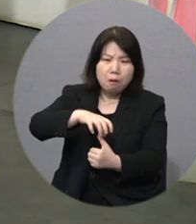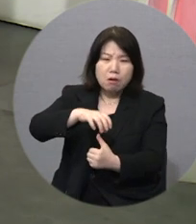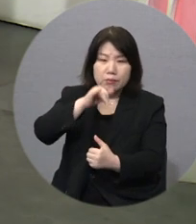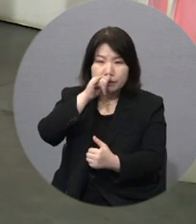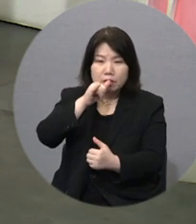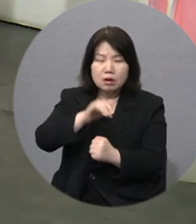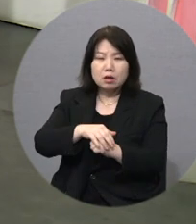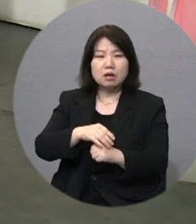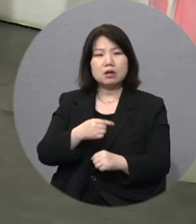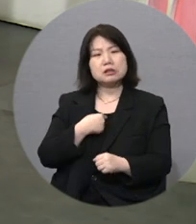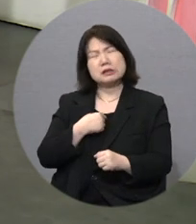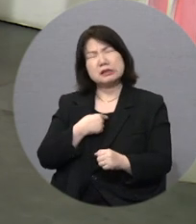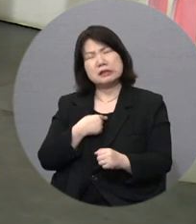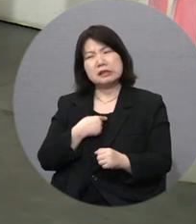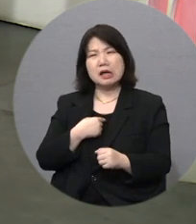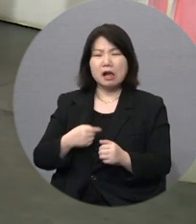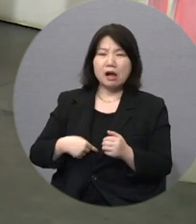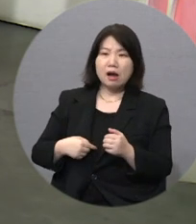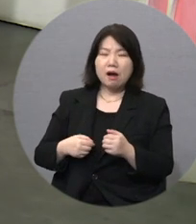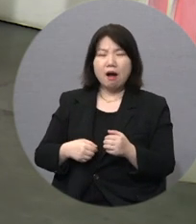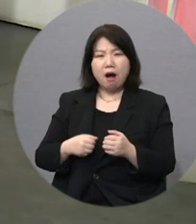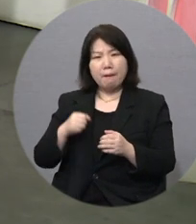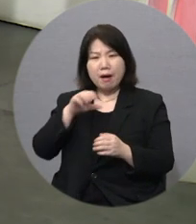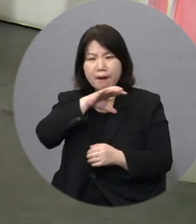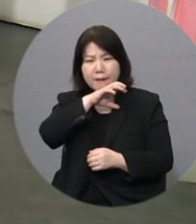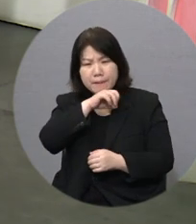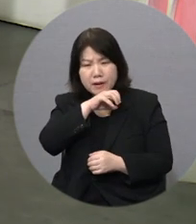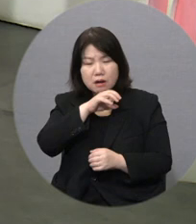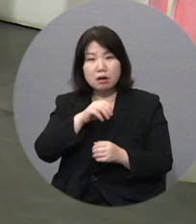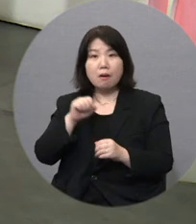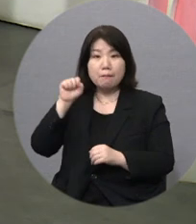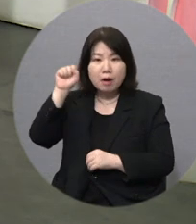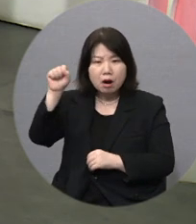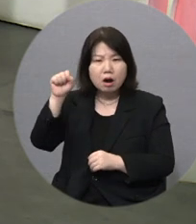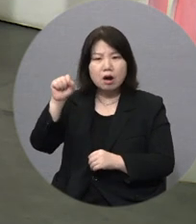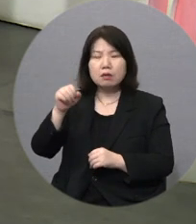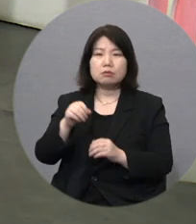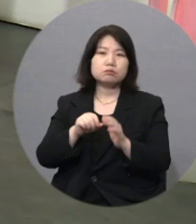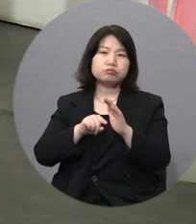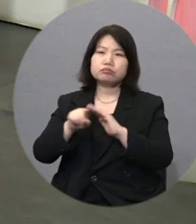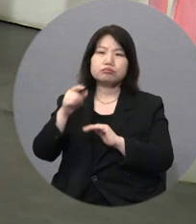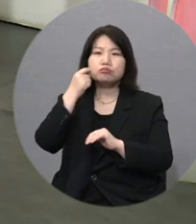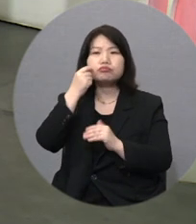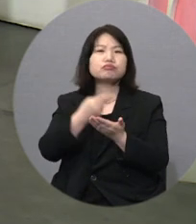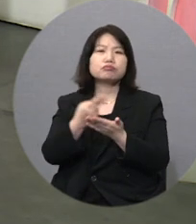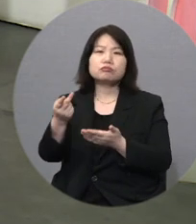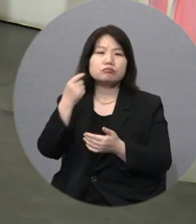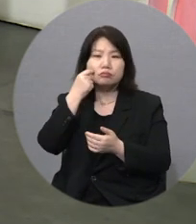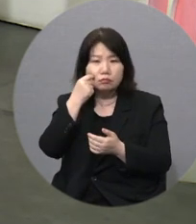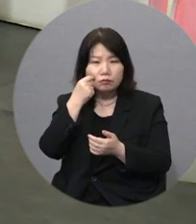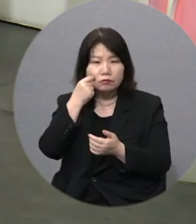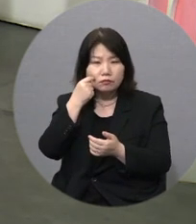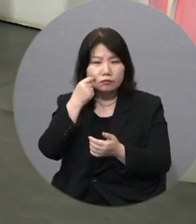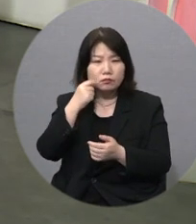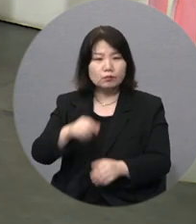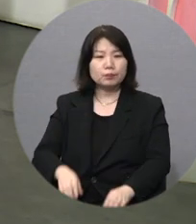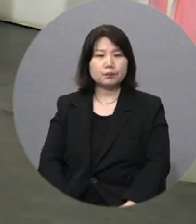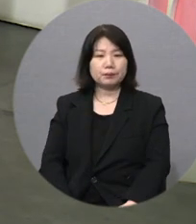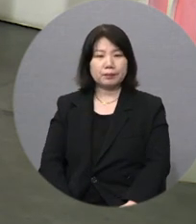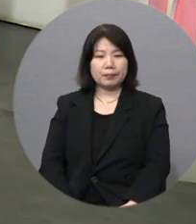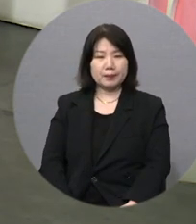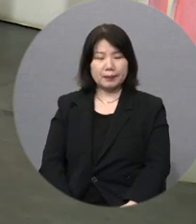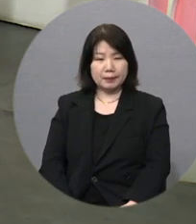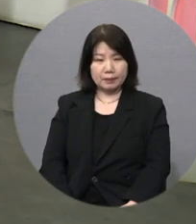부당하다 그런 부분들을 이야기하고 항의를 하면음 안 내고 표 안 내보내주고 저 저